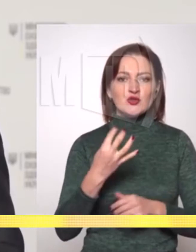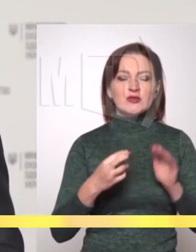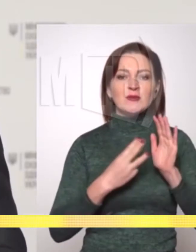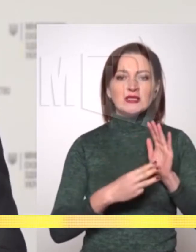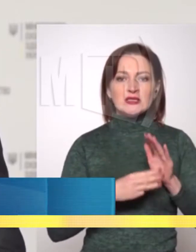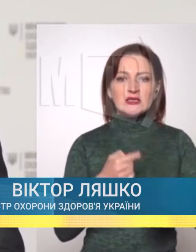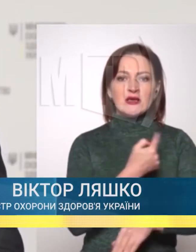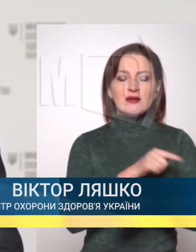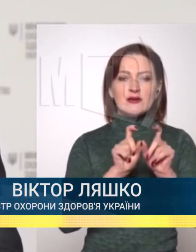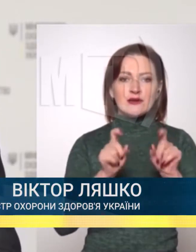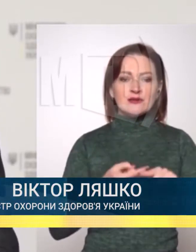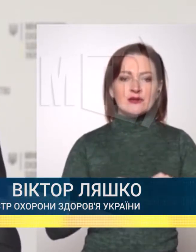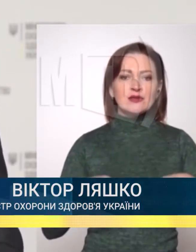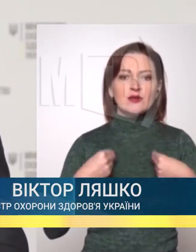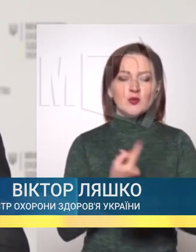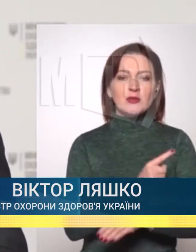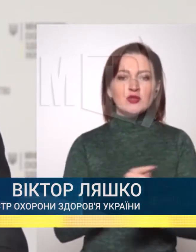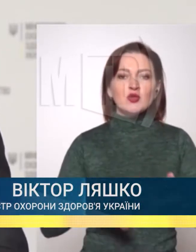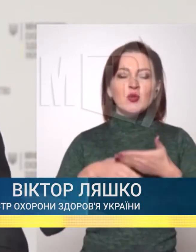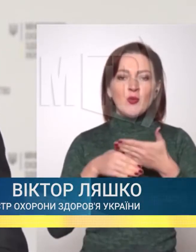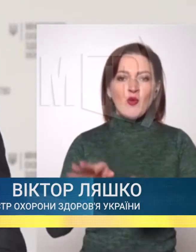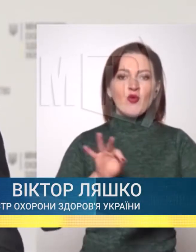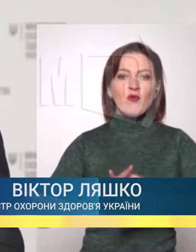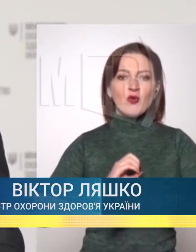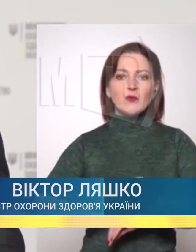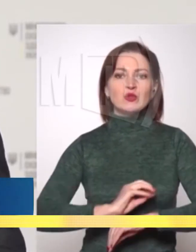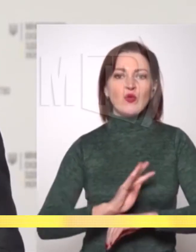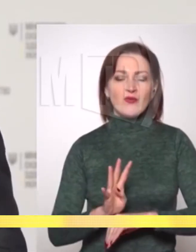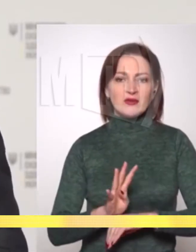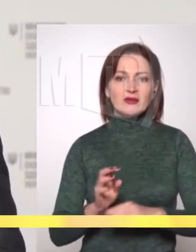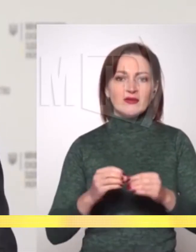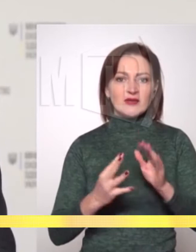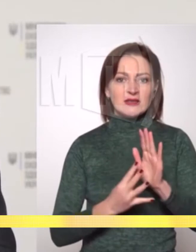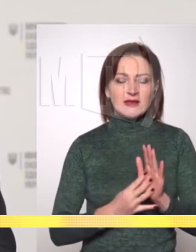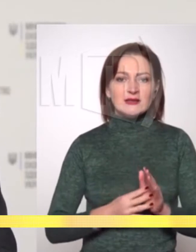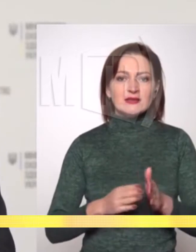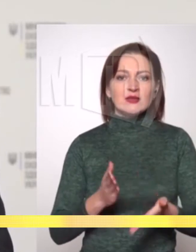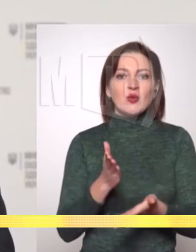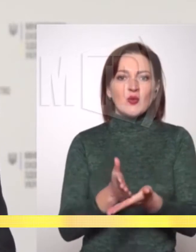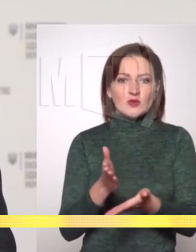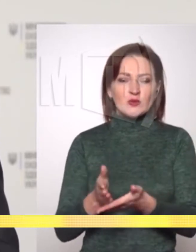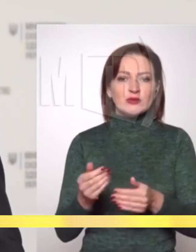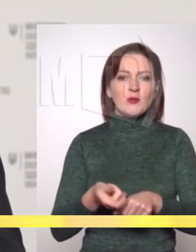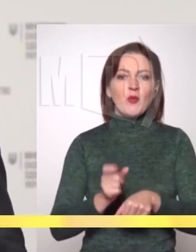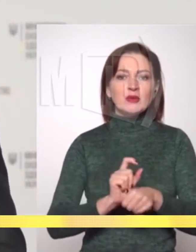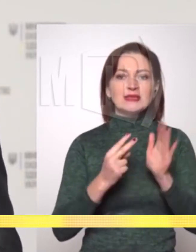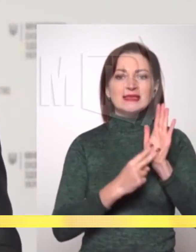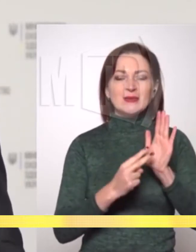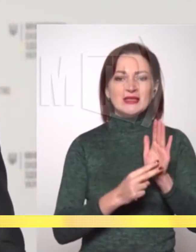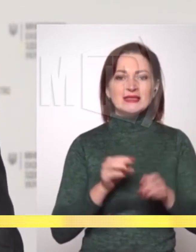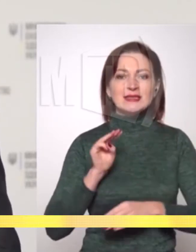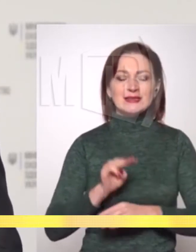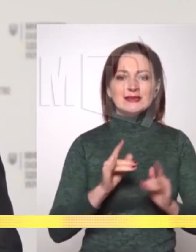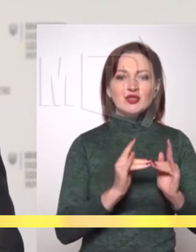лікарнях, які надають медичну допомогу хворим з COVID-19, розгорнуто понад 70 тисяч ліжок. І ці ліжка